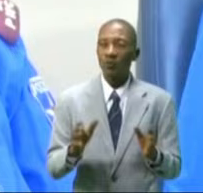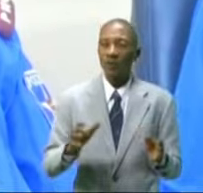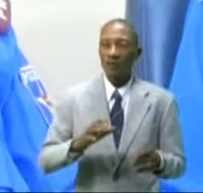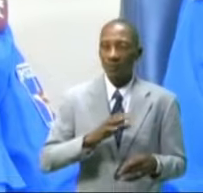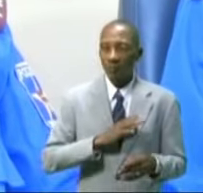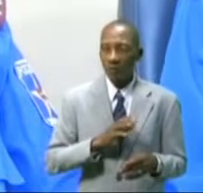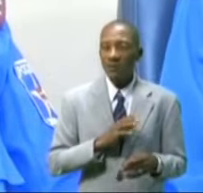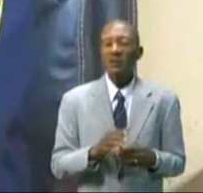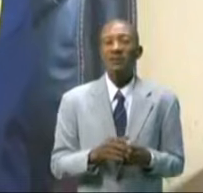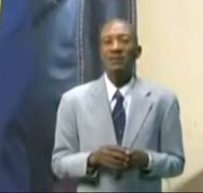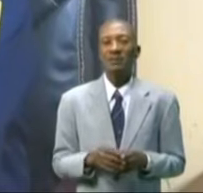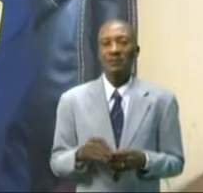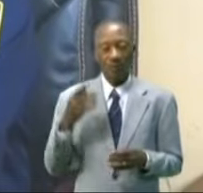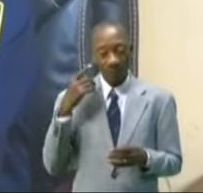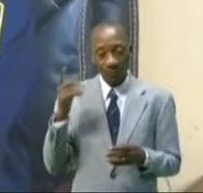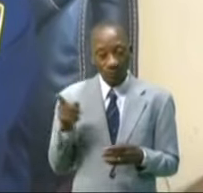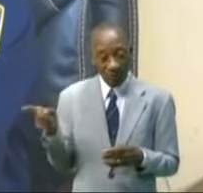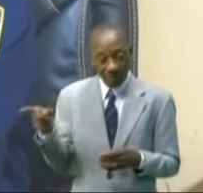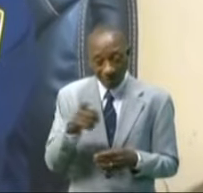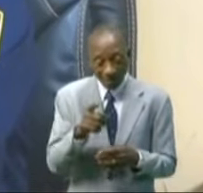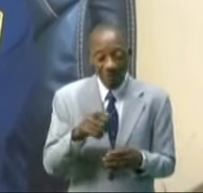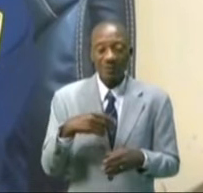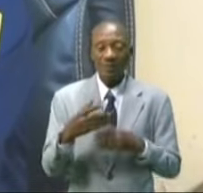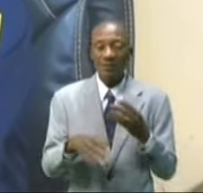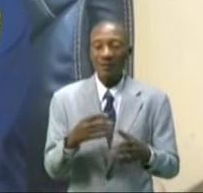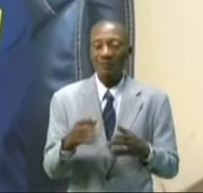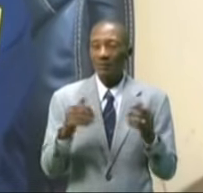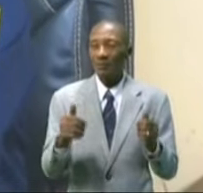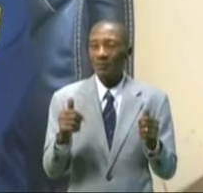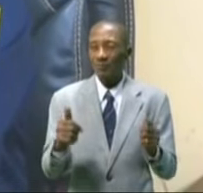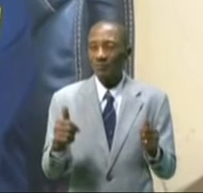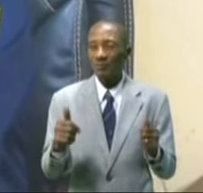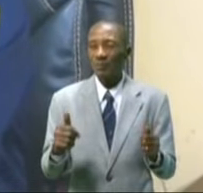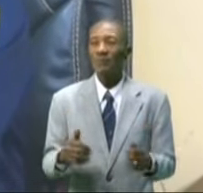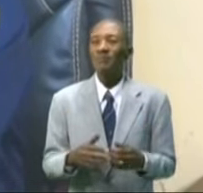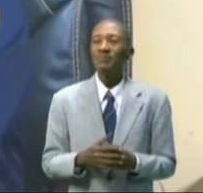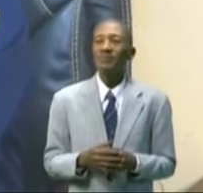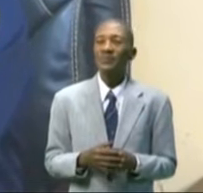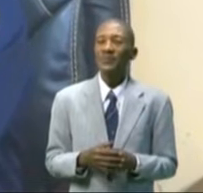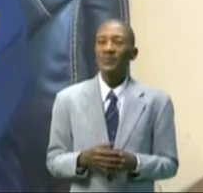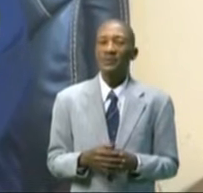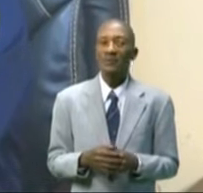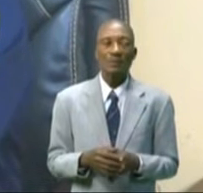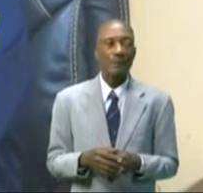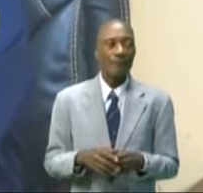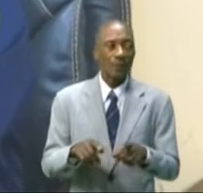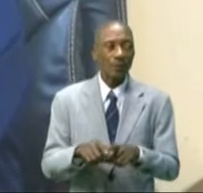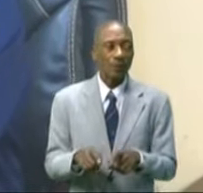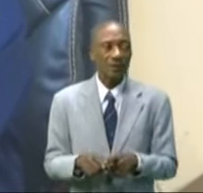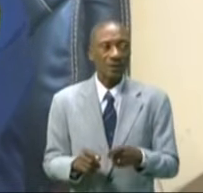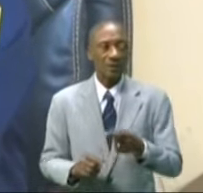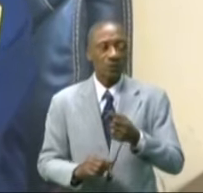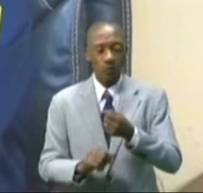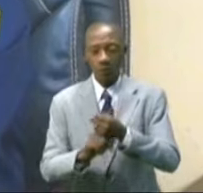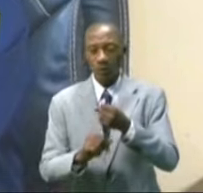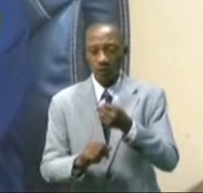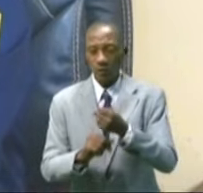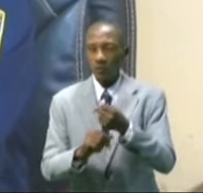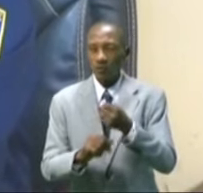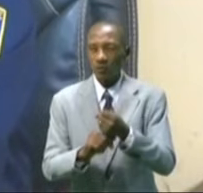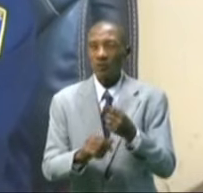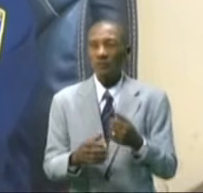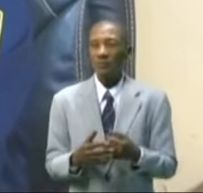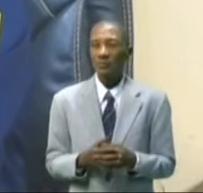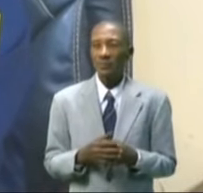seul corps et nous devons avoir le même esprit, insiste le chef d'état-major général. Nous devons éviter